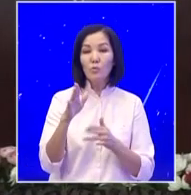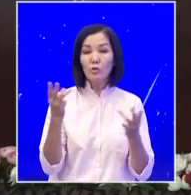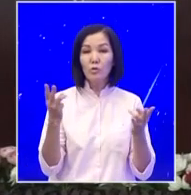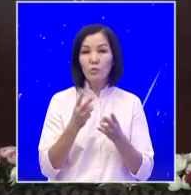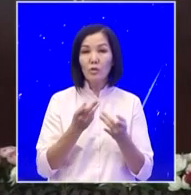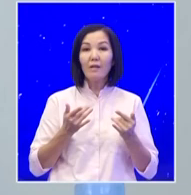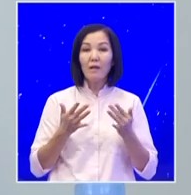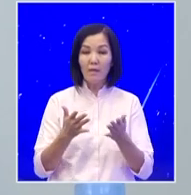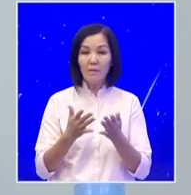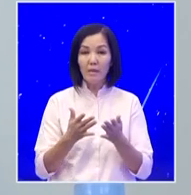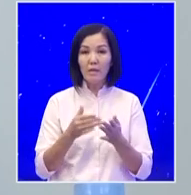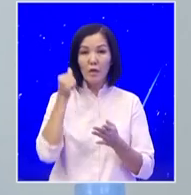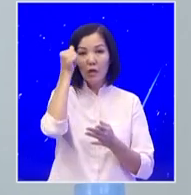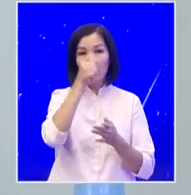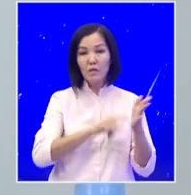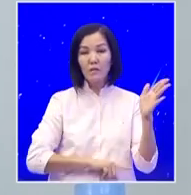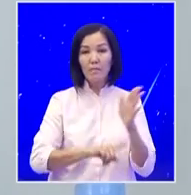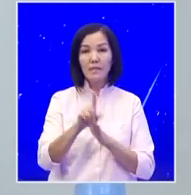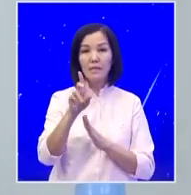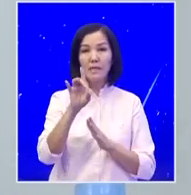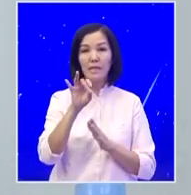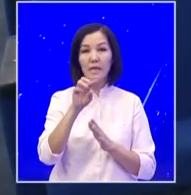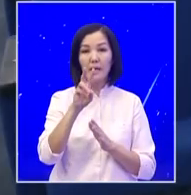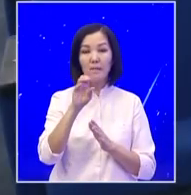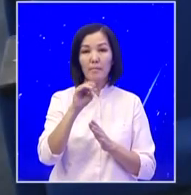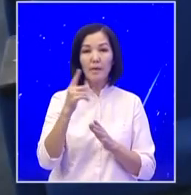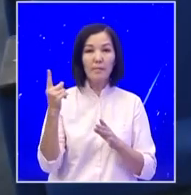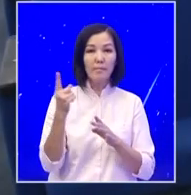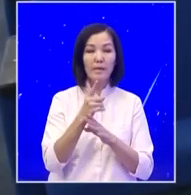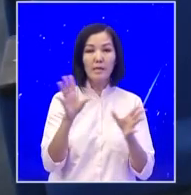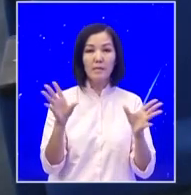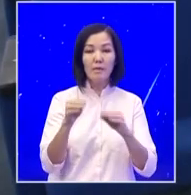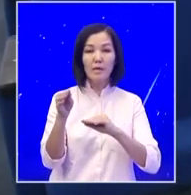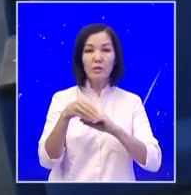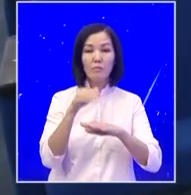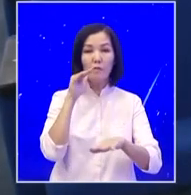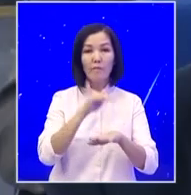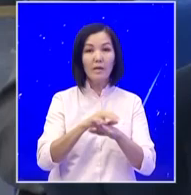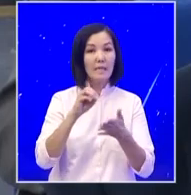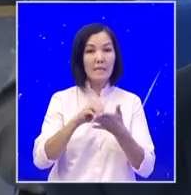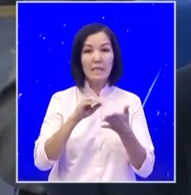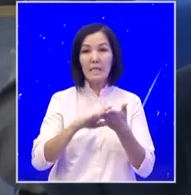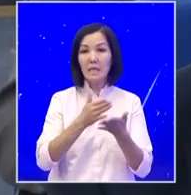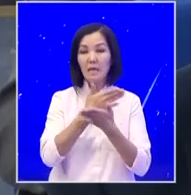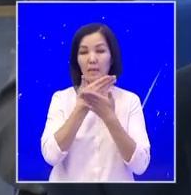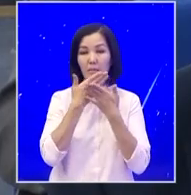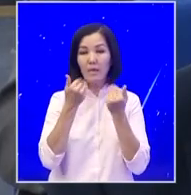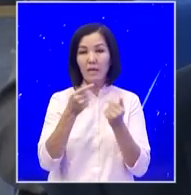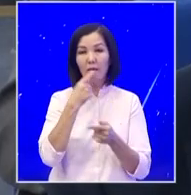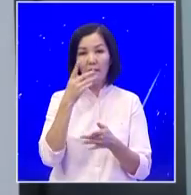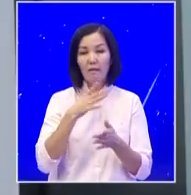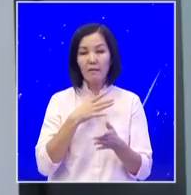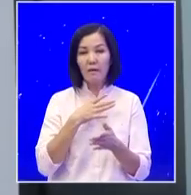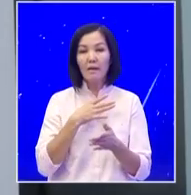етті. Сонымен қатар жыл басынан бері Райымбек ауданында бірде бір сыбайлас жемқорлық фактісі тіркелмегенінде тілге тиек